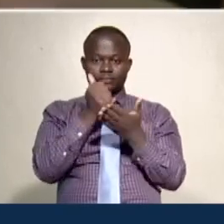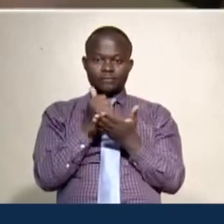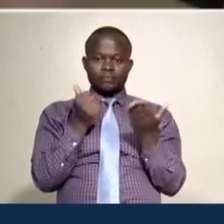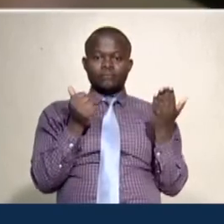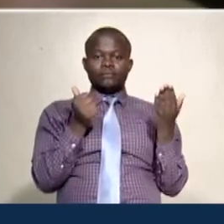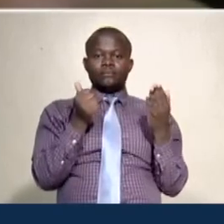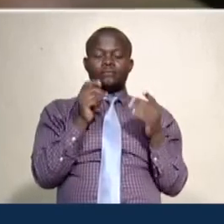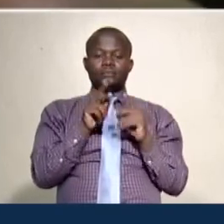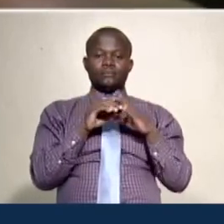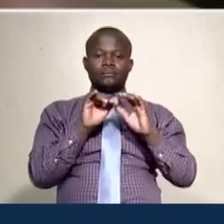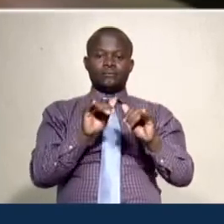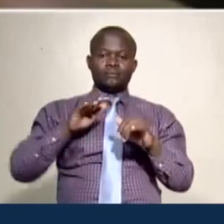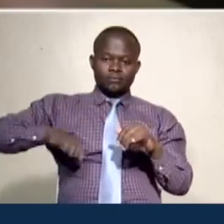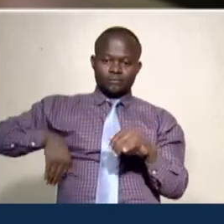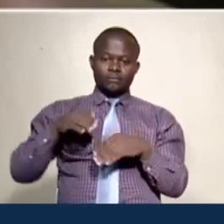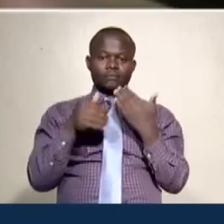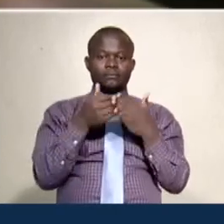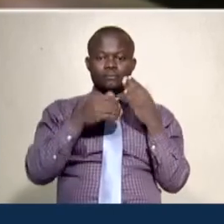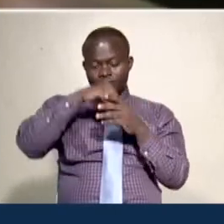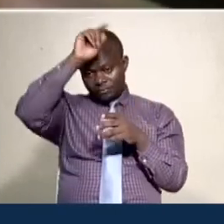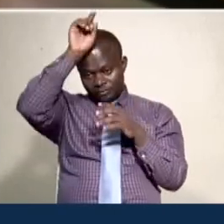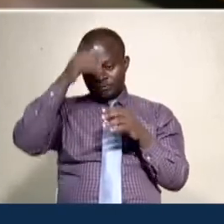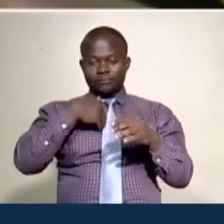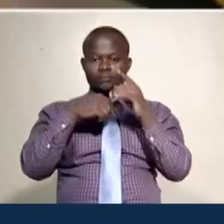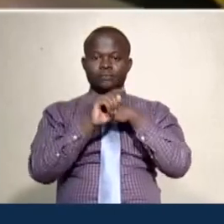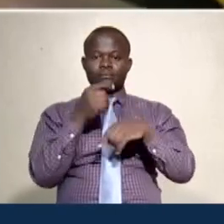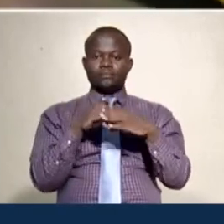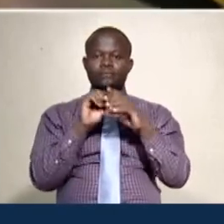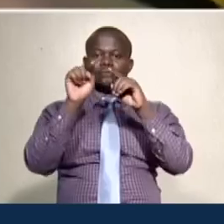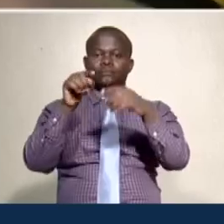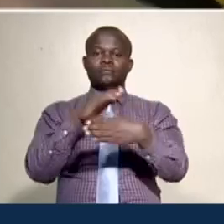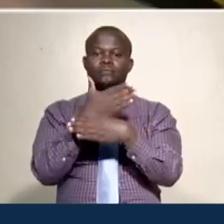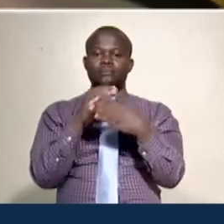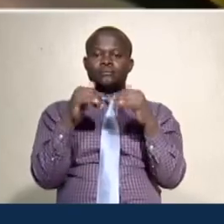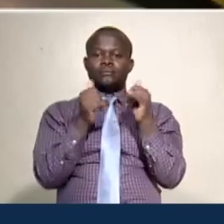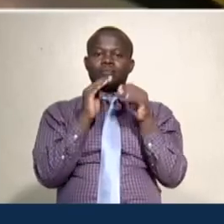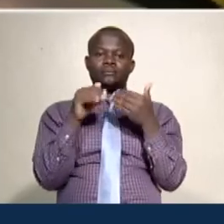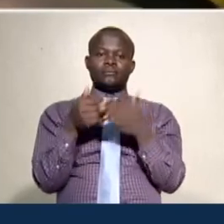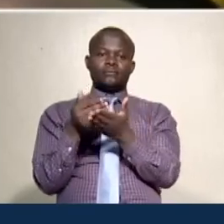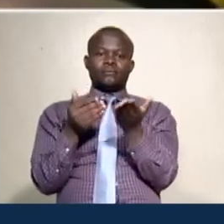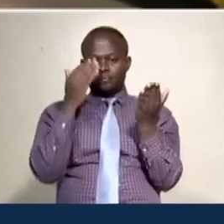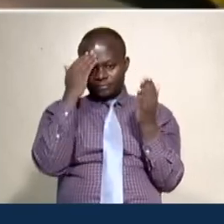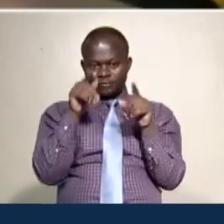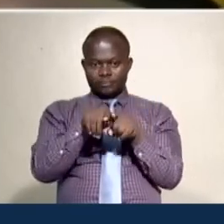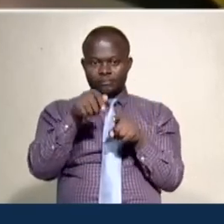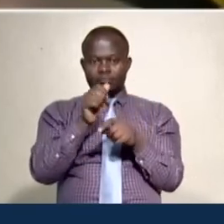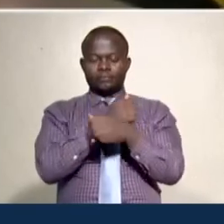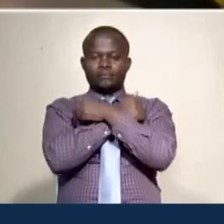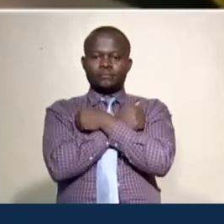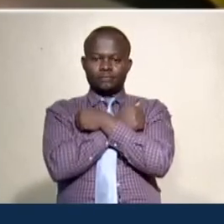kuko hari abasigaye inyuma wenda iwacu mu byaro bafite ubumuga, tugenda tugasangiza ino mikino tuba turi gukina kugira nabo